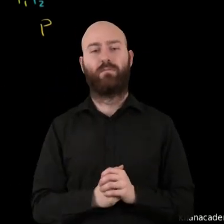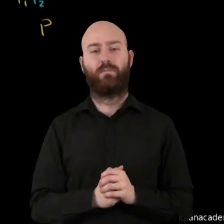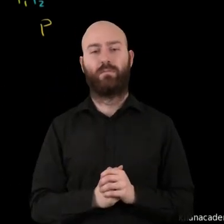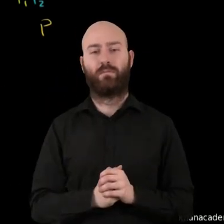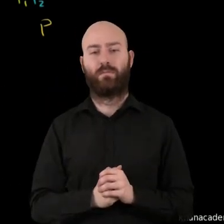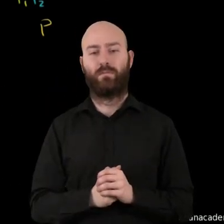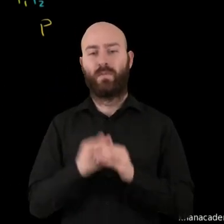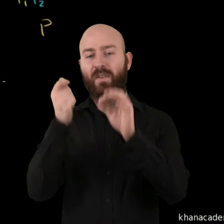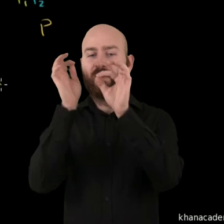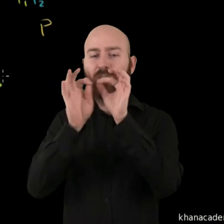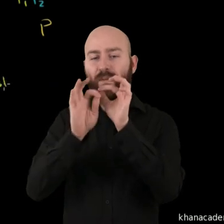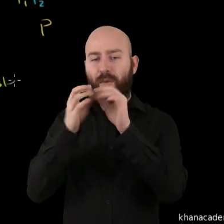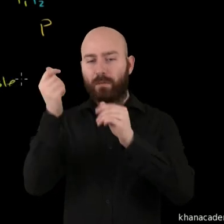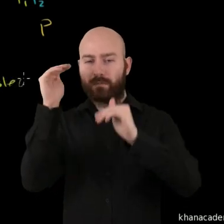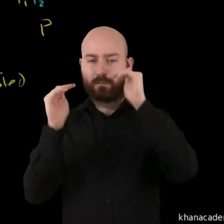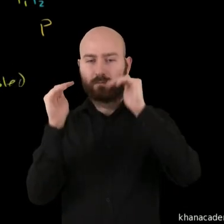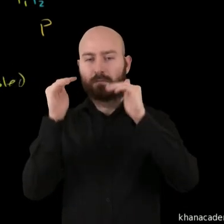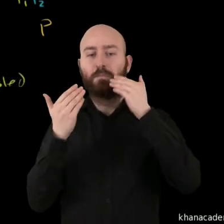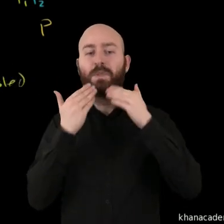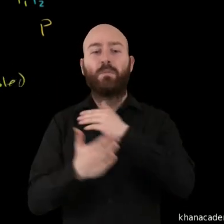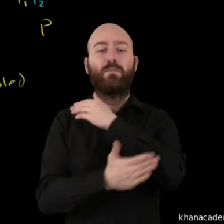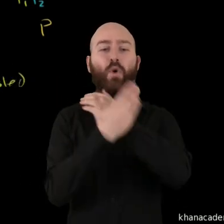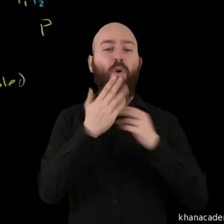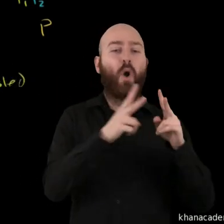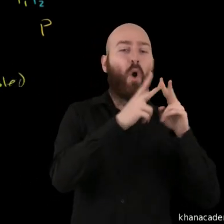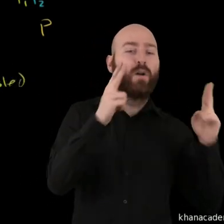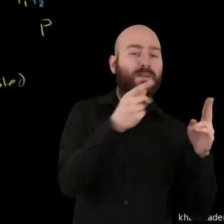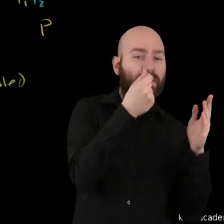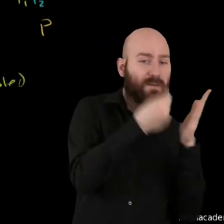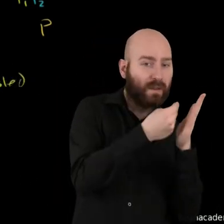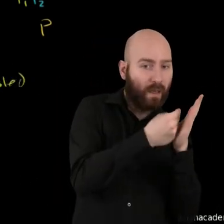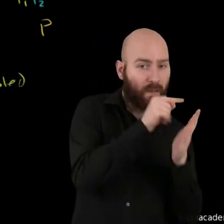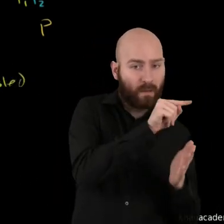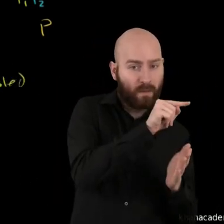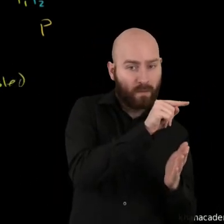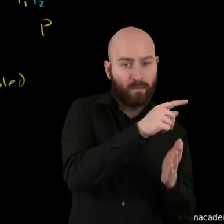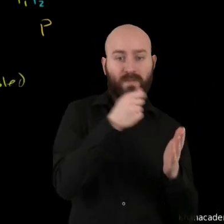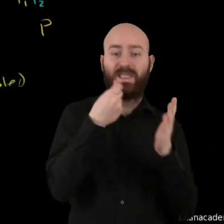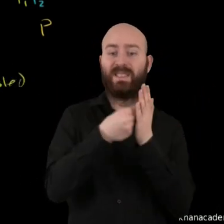Wyrażony w cenach z okresu bazowego. Albo nie uwzględniający wzrostu cen.